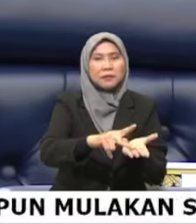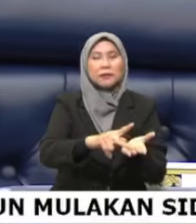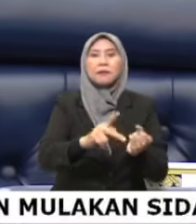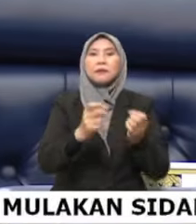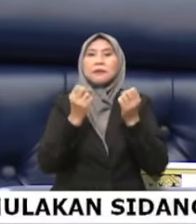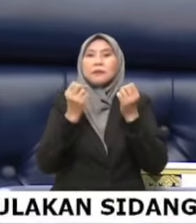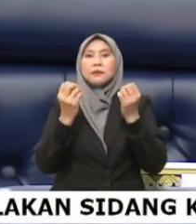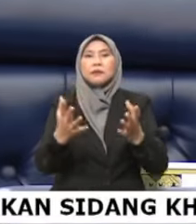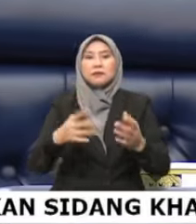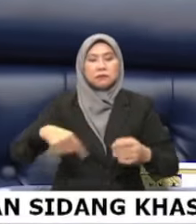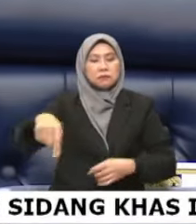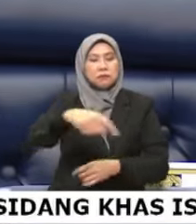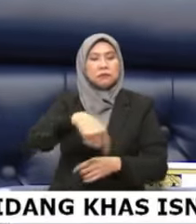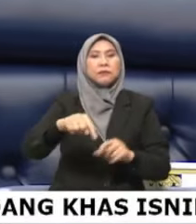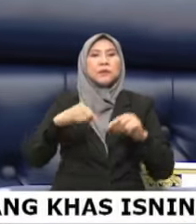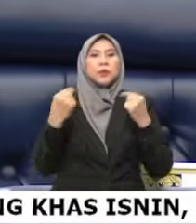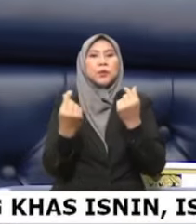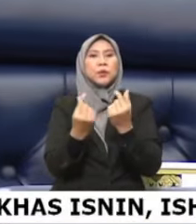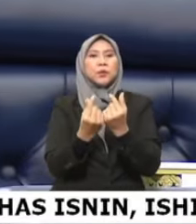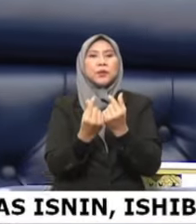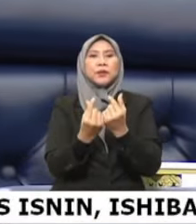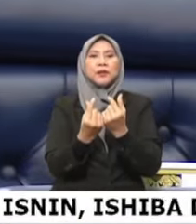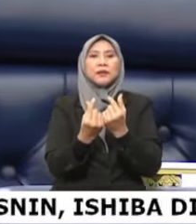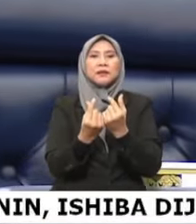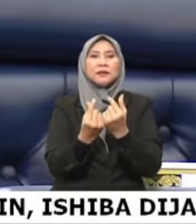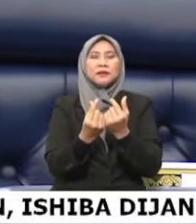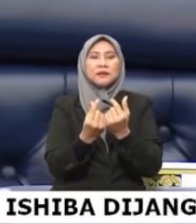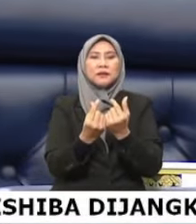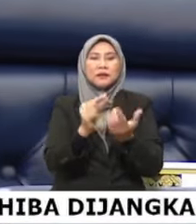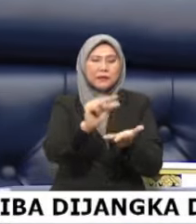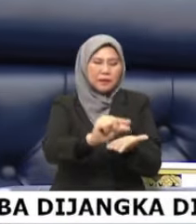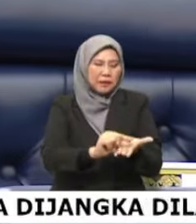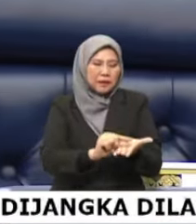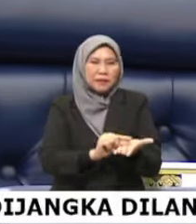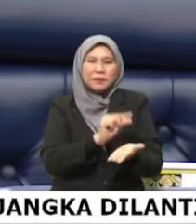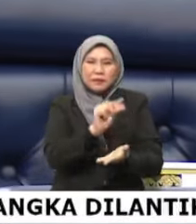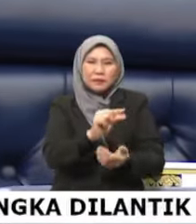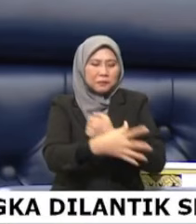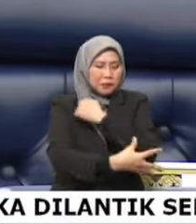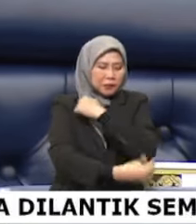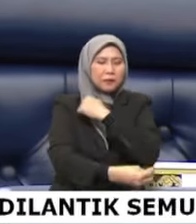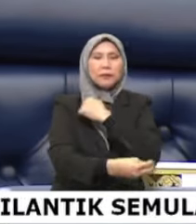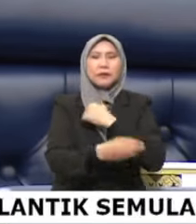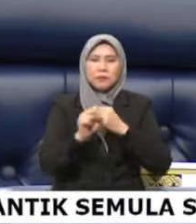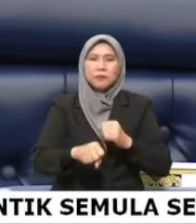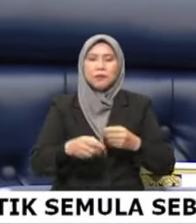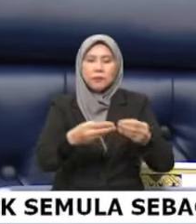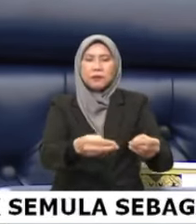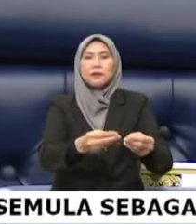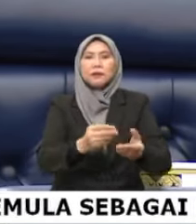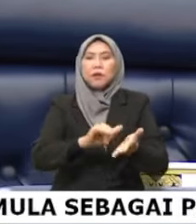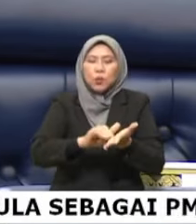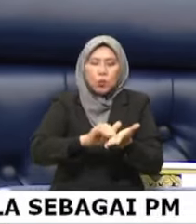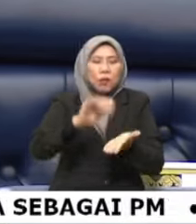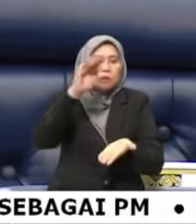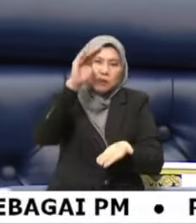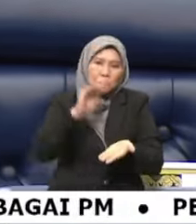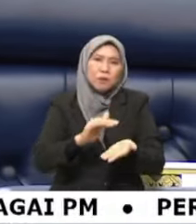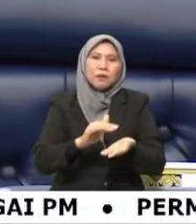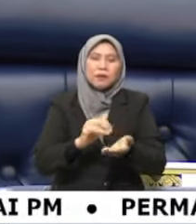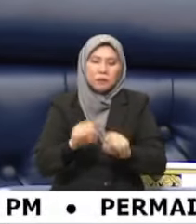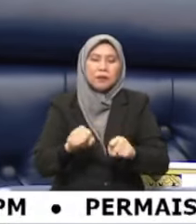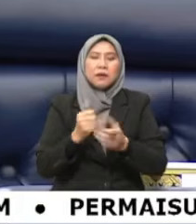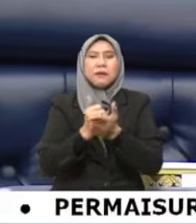ramai di antara mereka adalah dari golongan pendapatan rendah, diberi keutamaan supaya menolong mereka. Ini